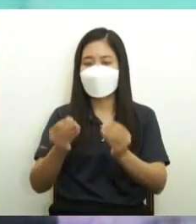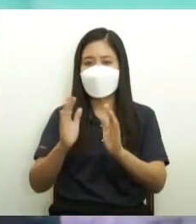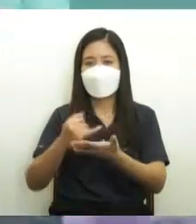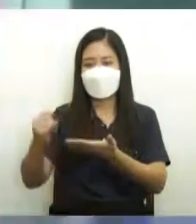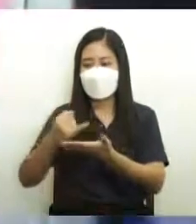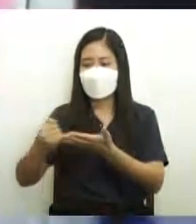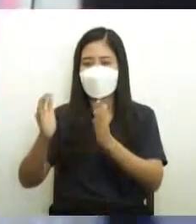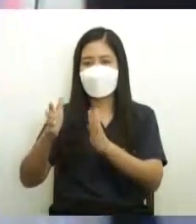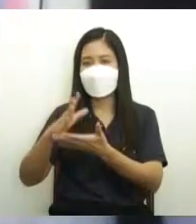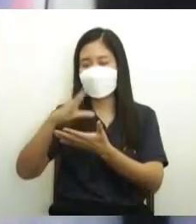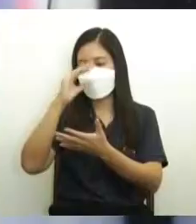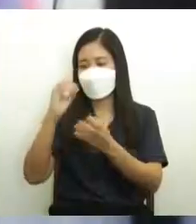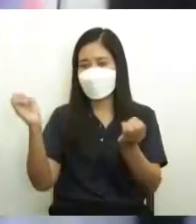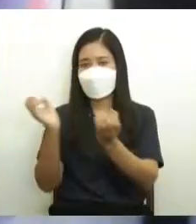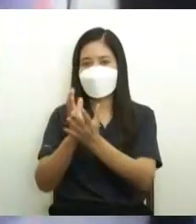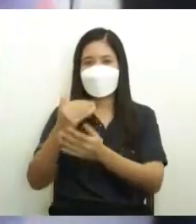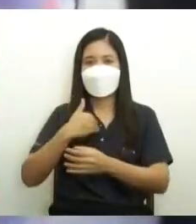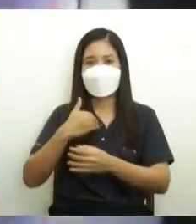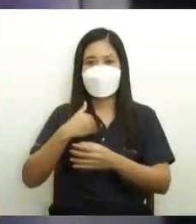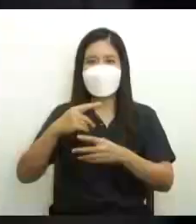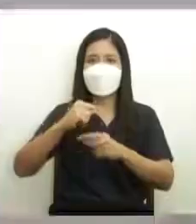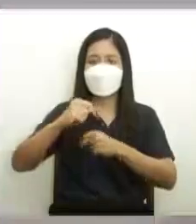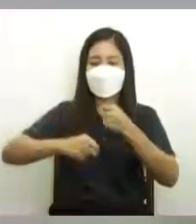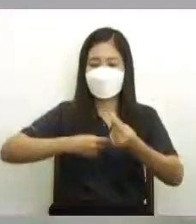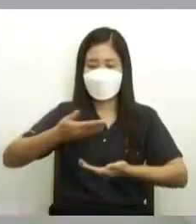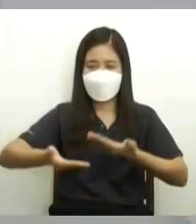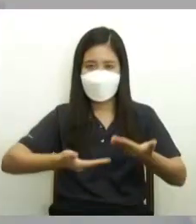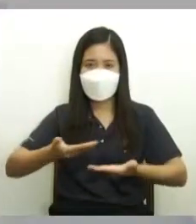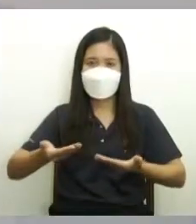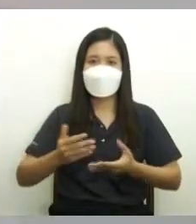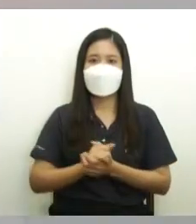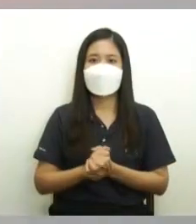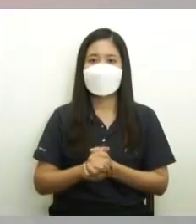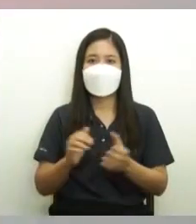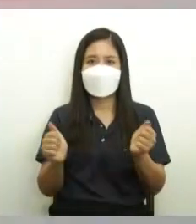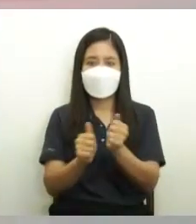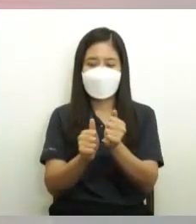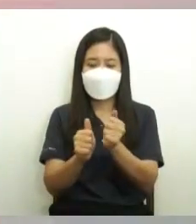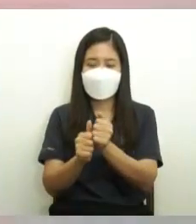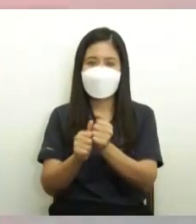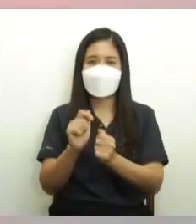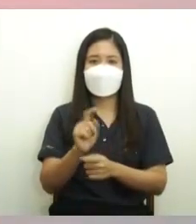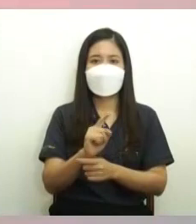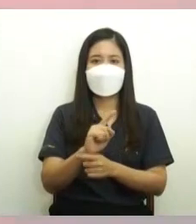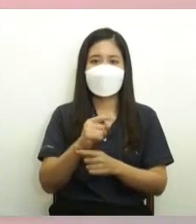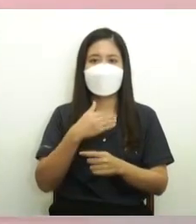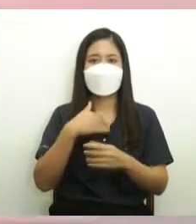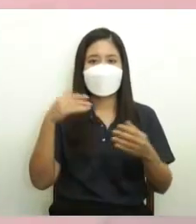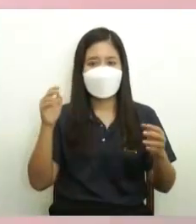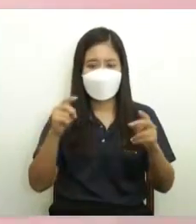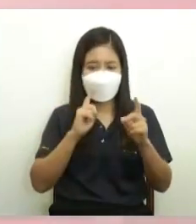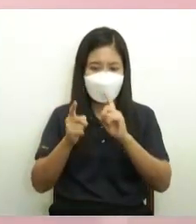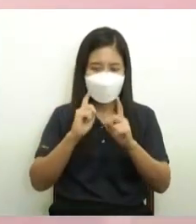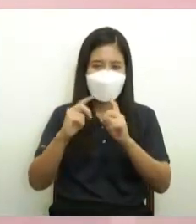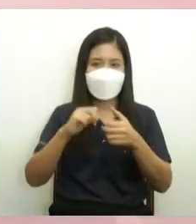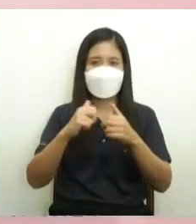โควิด-19 และโครงการตลาดนัดนักเรียนประคับประคอง ดำเนินการสร้างช่องทางในการรับฟังปัญหาแ